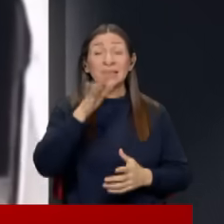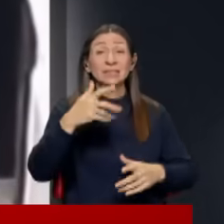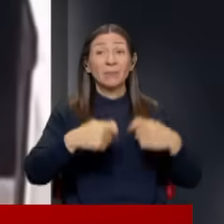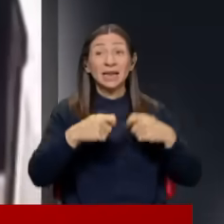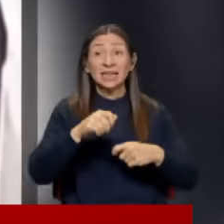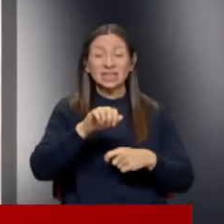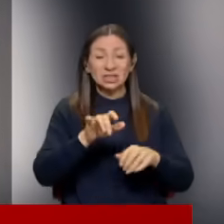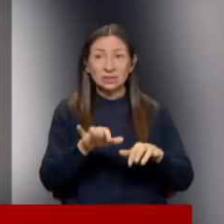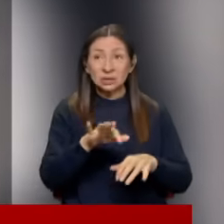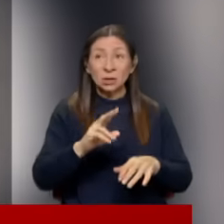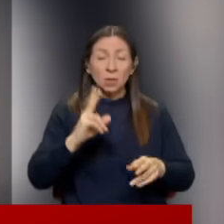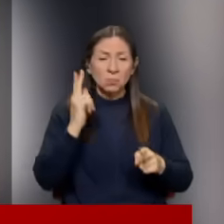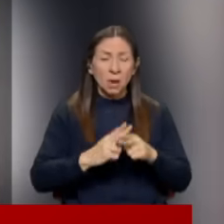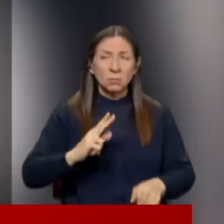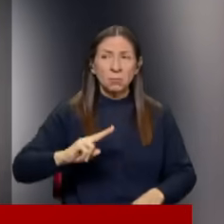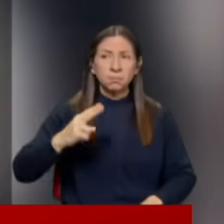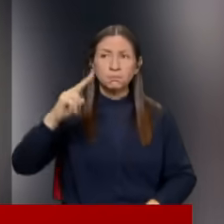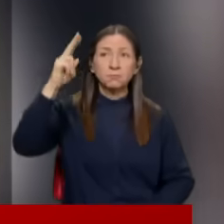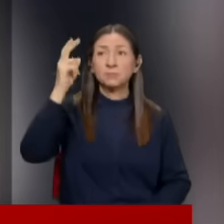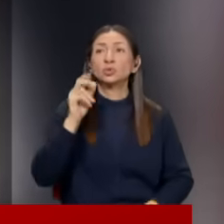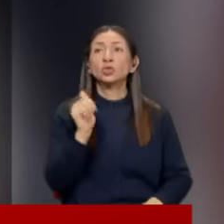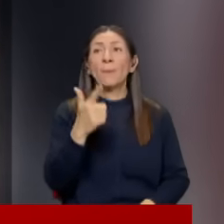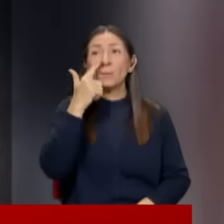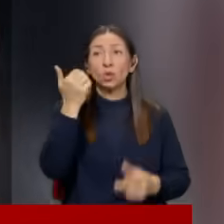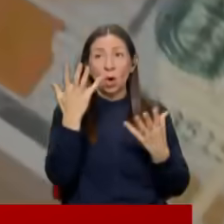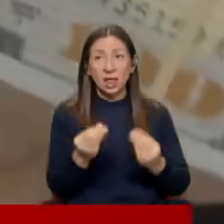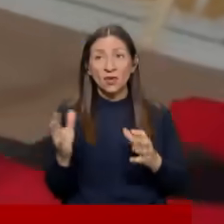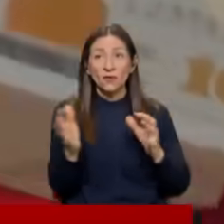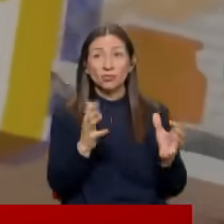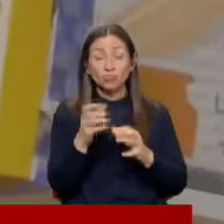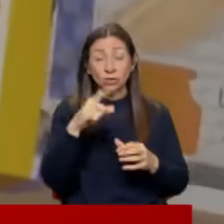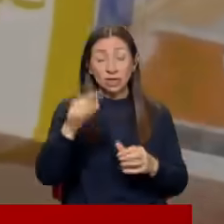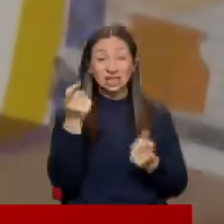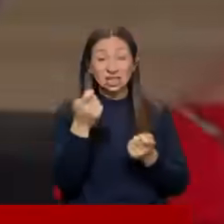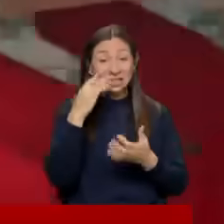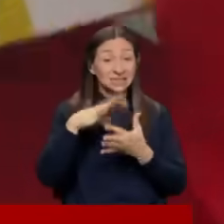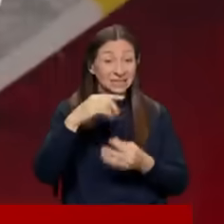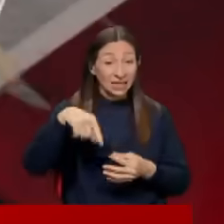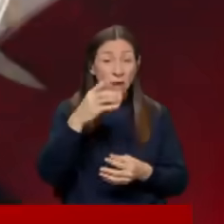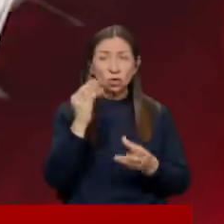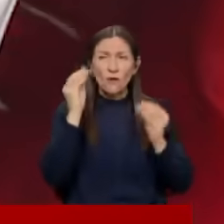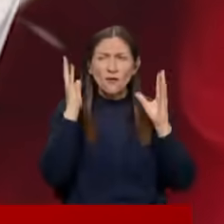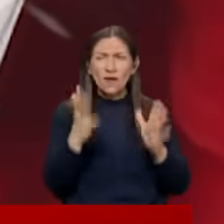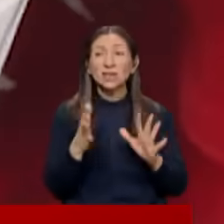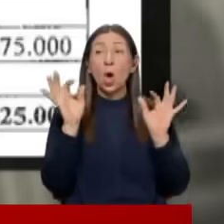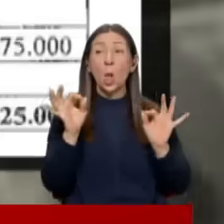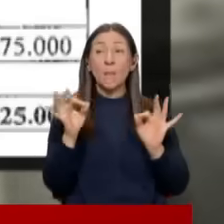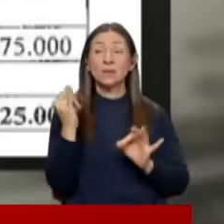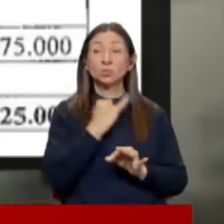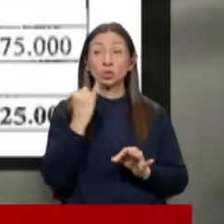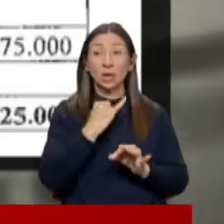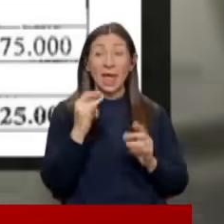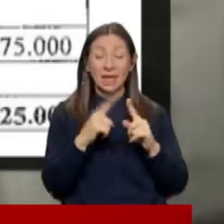Denizbank'ta gişe memuruyken hızla şube müdürlüğüne yükselen futbolculardan iş insanlarına çok sayıda önemli